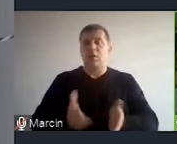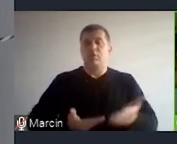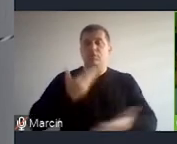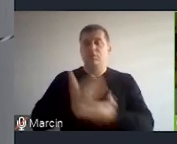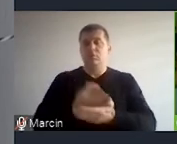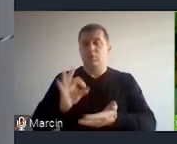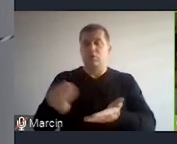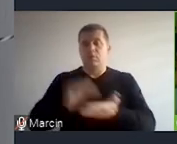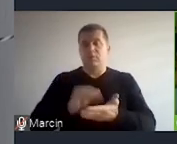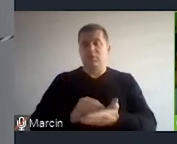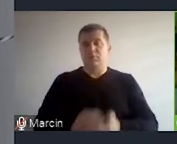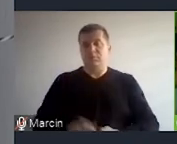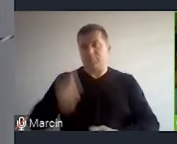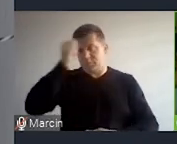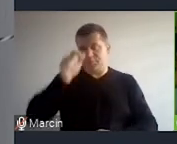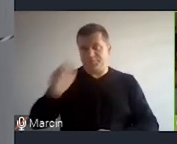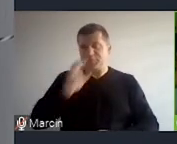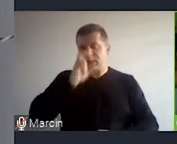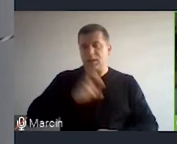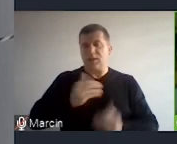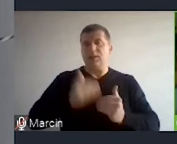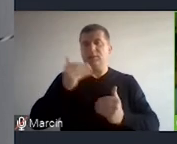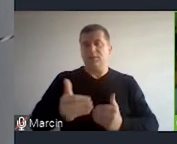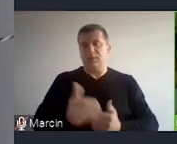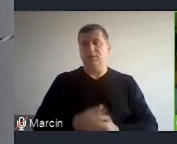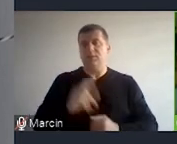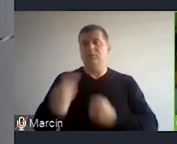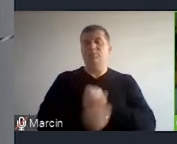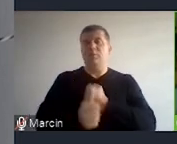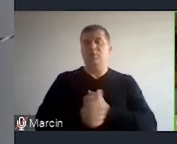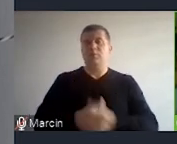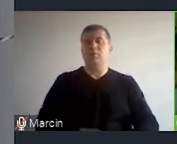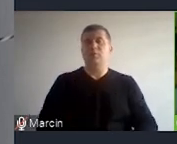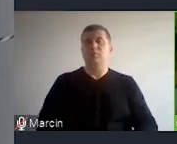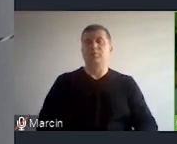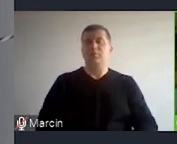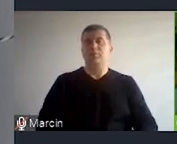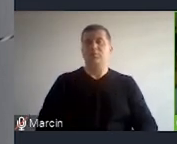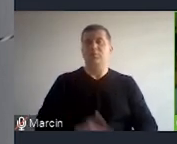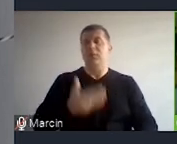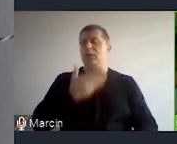dofinansowanie. Nazywana jest kadrą zewnętrzną ze względu na to, że nie